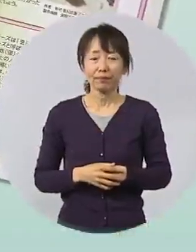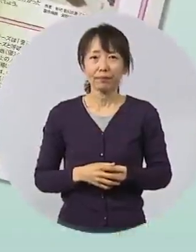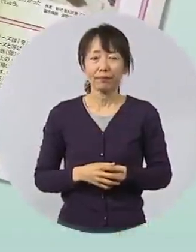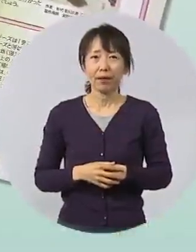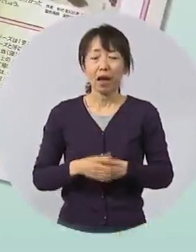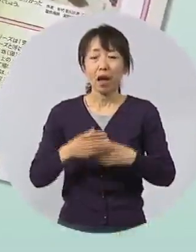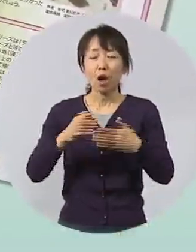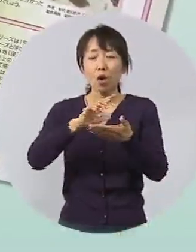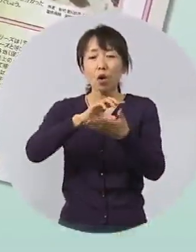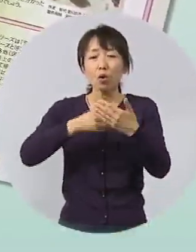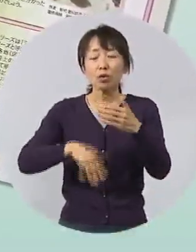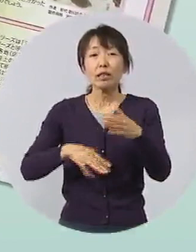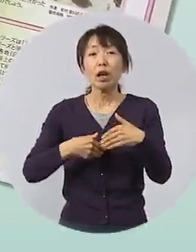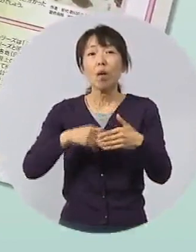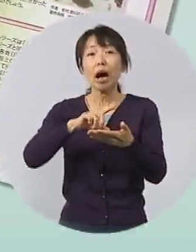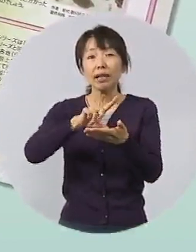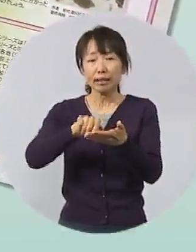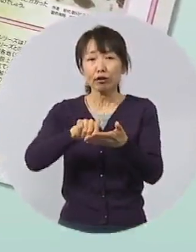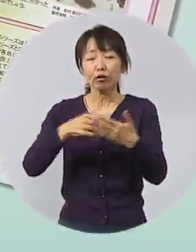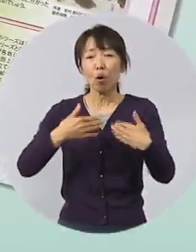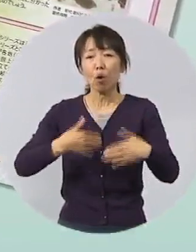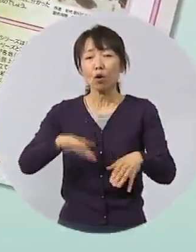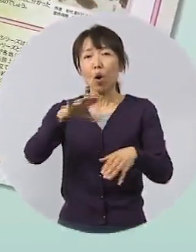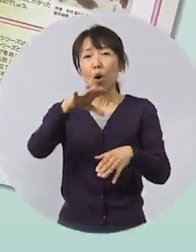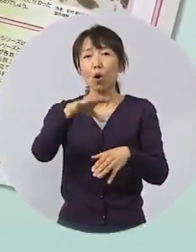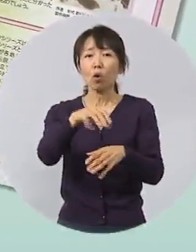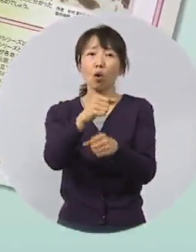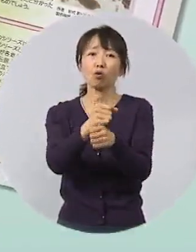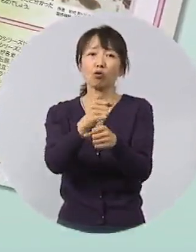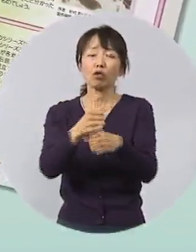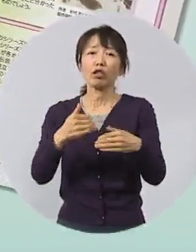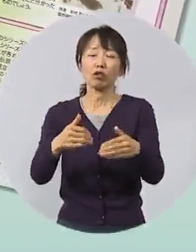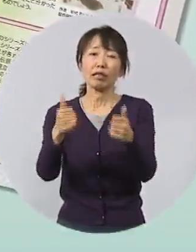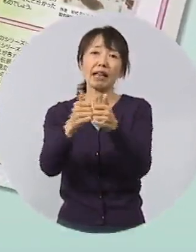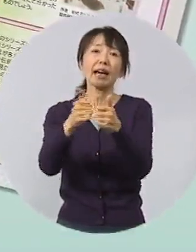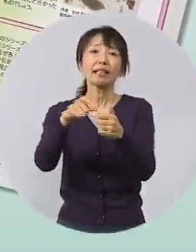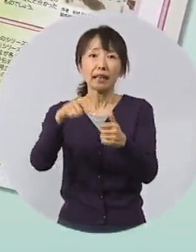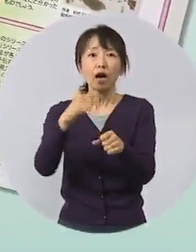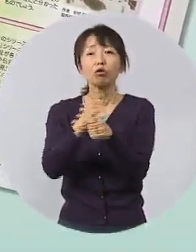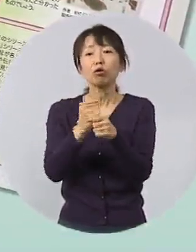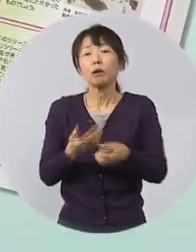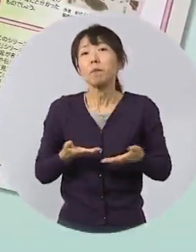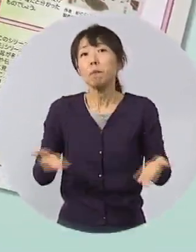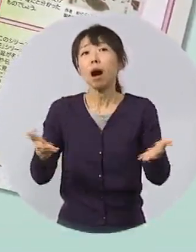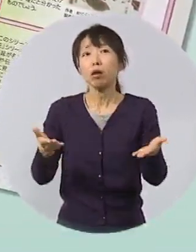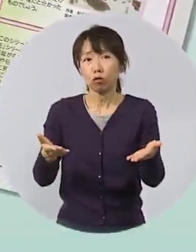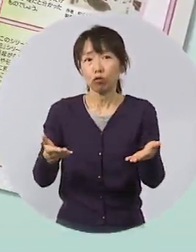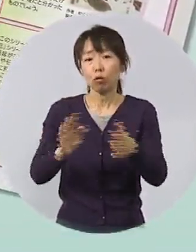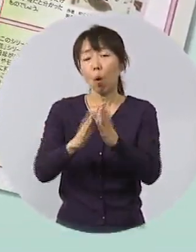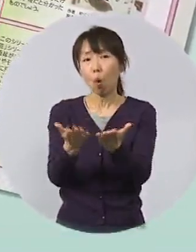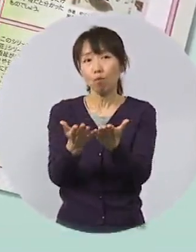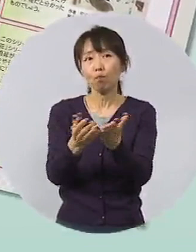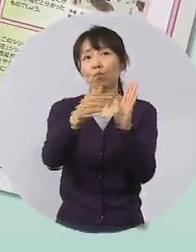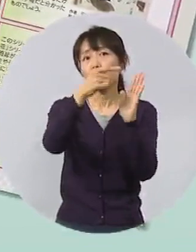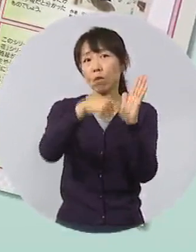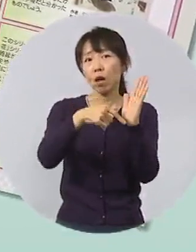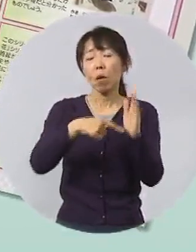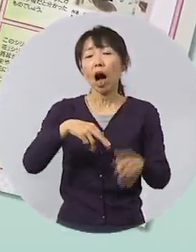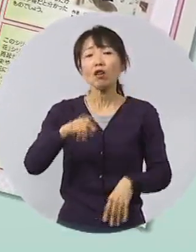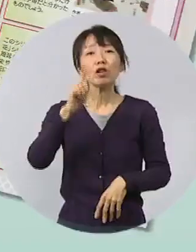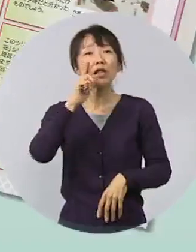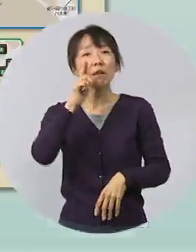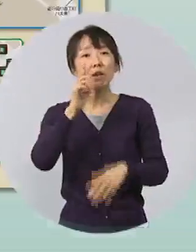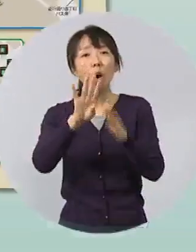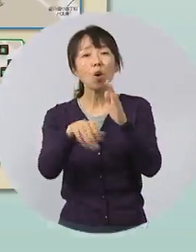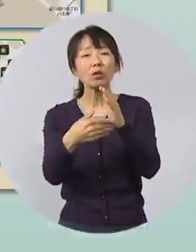また藤沢地区郷土づくり推進会議が発行している歩いてみよう藤沢宿にはラッピングされたト